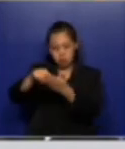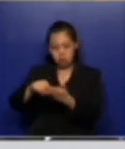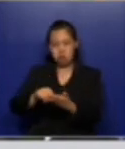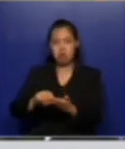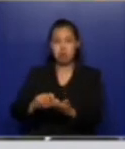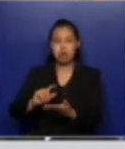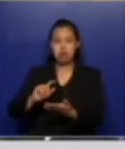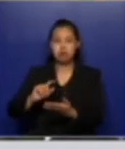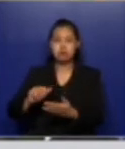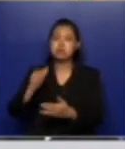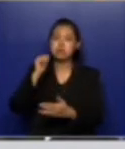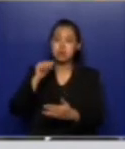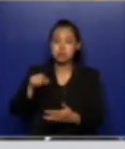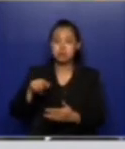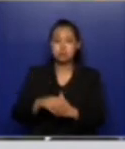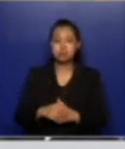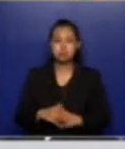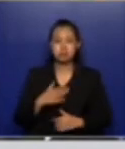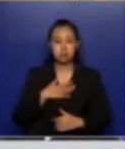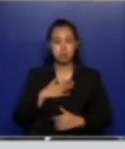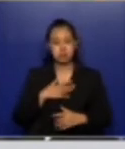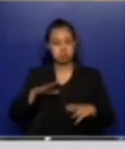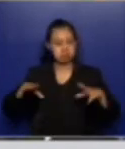มจึงไม่สามารถที่จะรับ